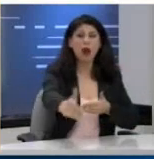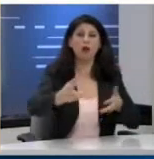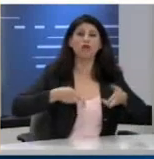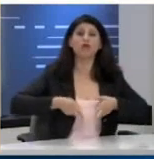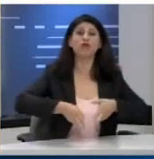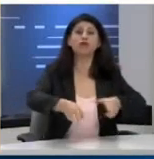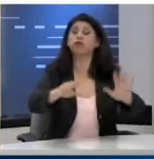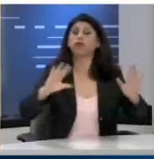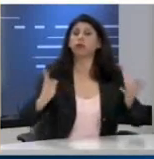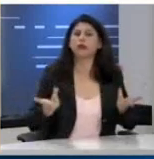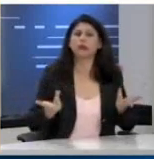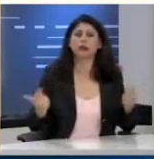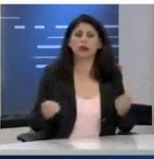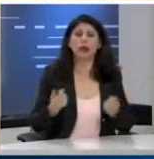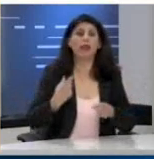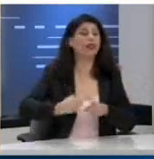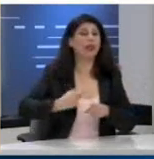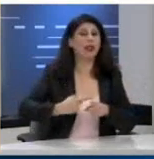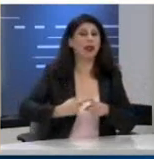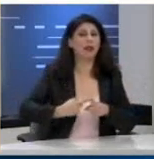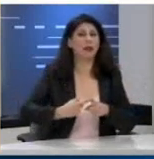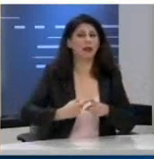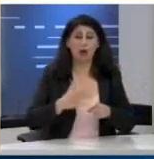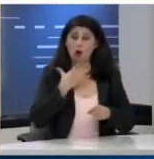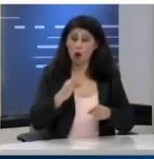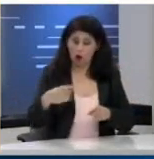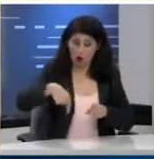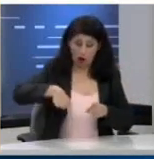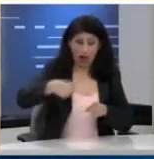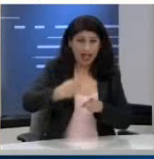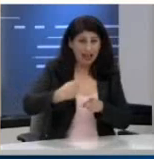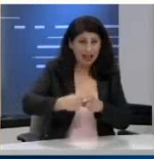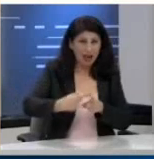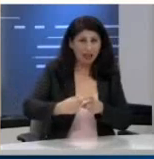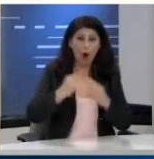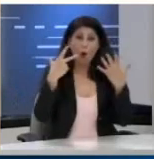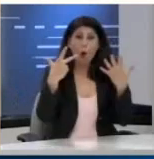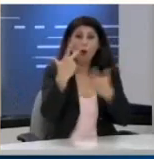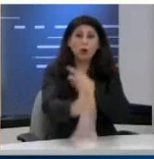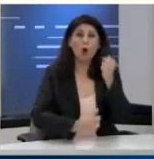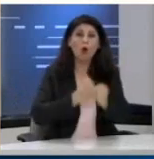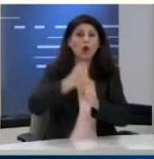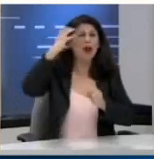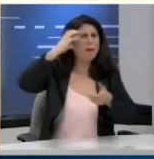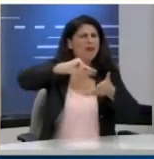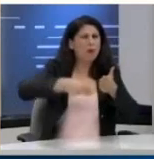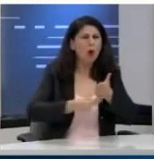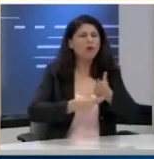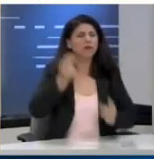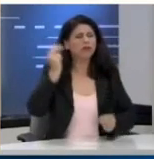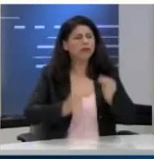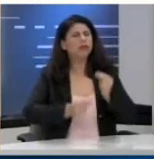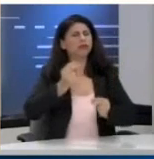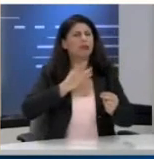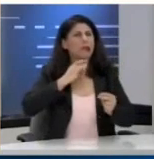Ελλάδα, που βρίσκεται αυτή τη στιγμή μετά από 8 ολόκληρα χρόνια μνημονιακής περιπέτειας, σε μια